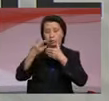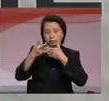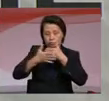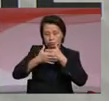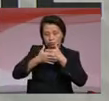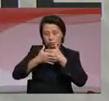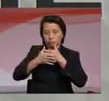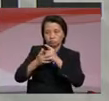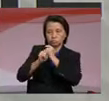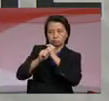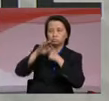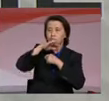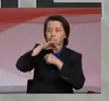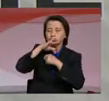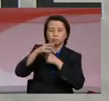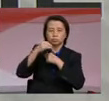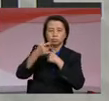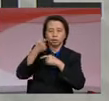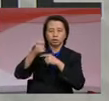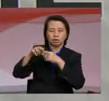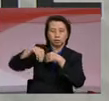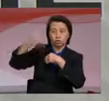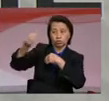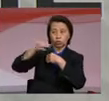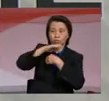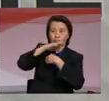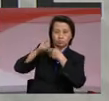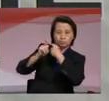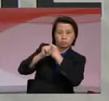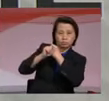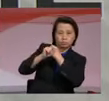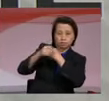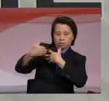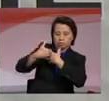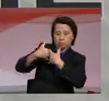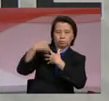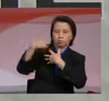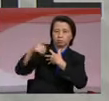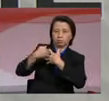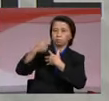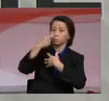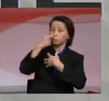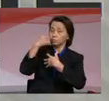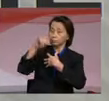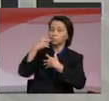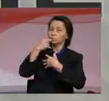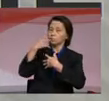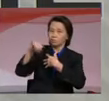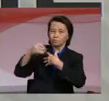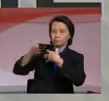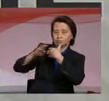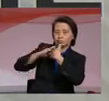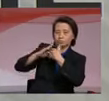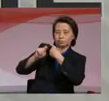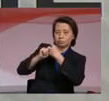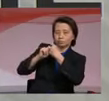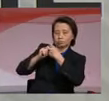menghadkan pencemaran dan dari luar daripada merembus masuk ke hidung dan mulut